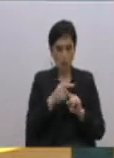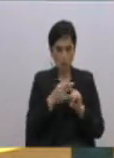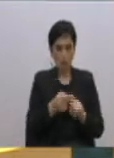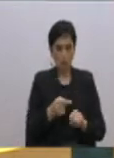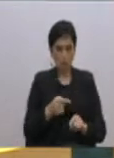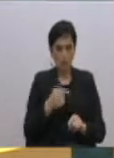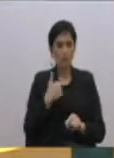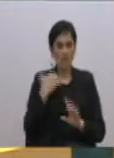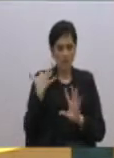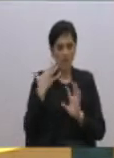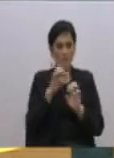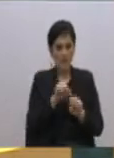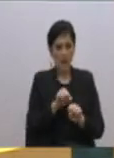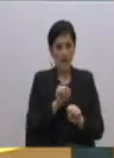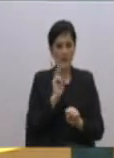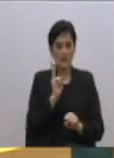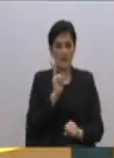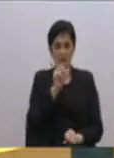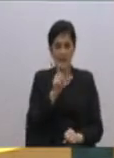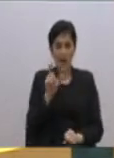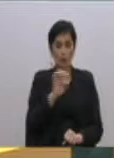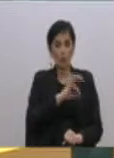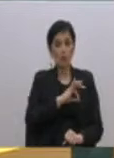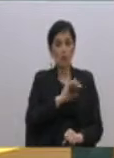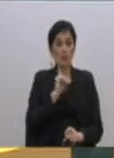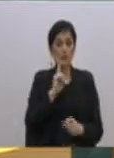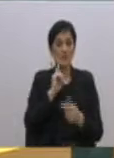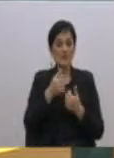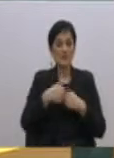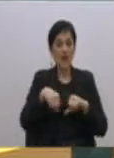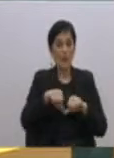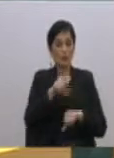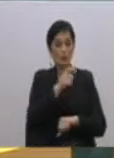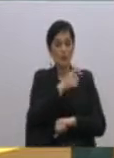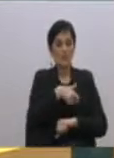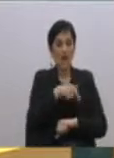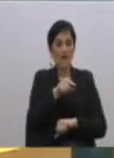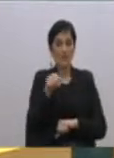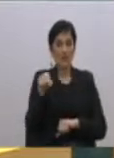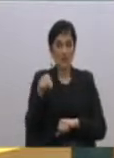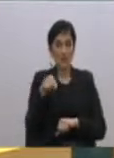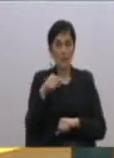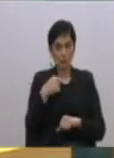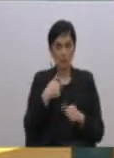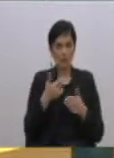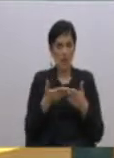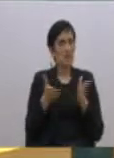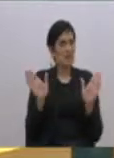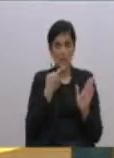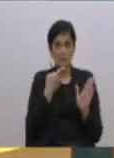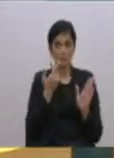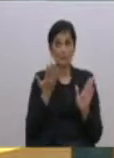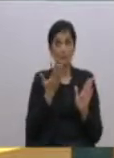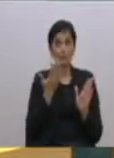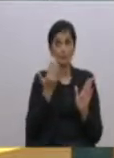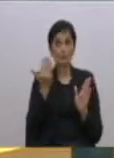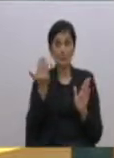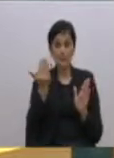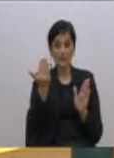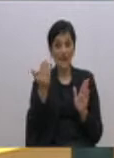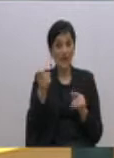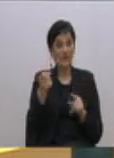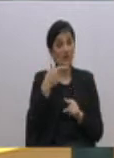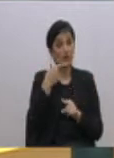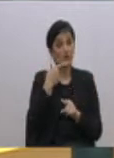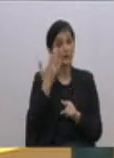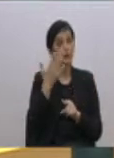Ce da ucert, harz, im candidate, justiție, stau ce o să da, am așa un... Ați, chia dat v-am băbdit. Nu, tu uite, imșem, tu uite, tu